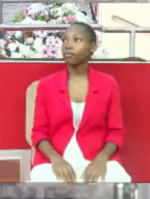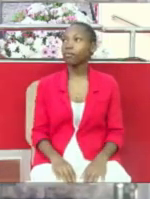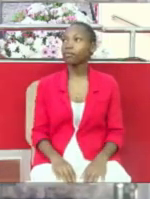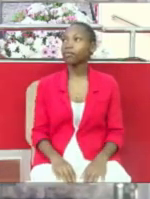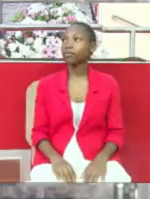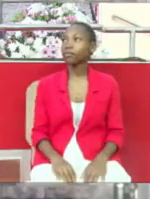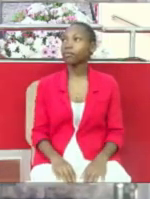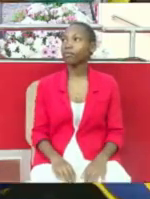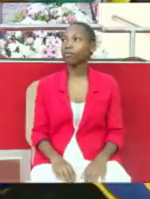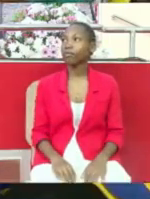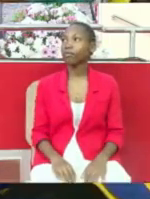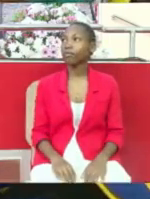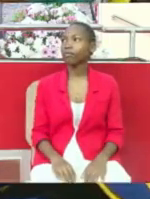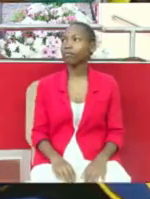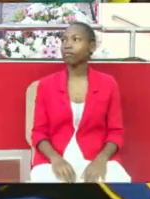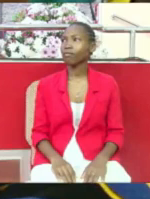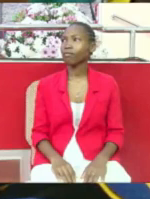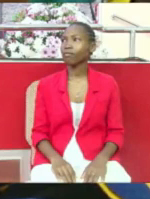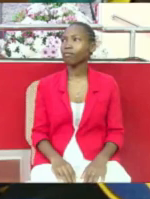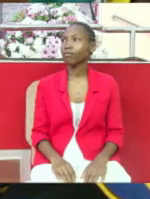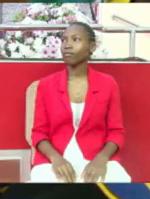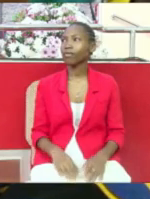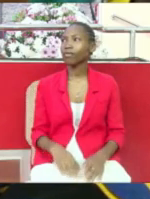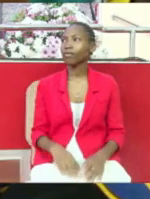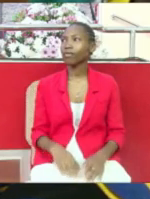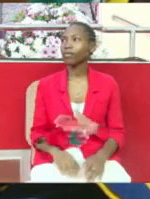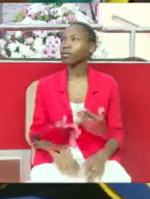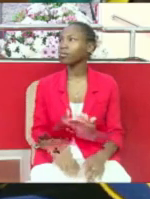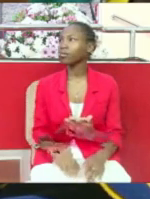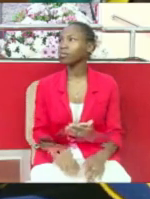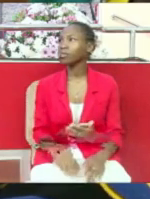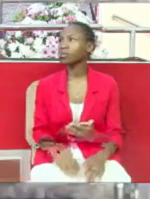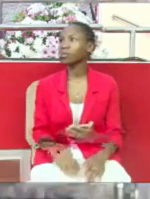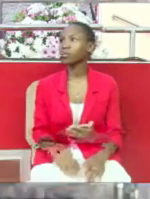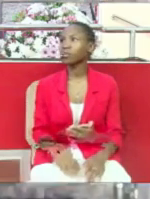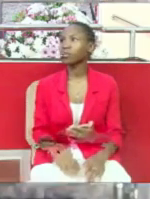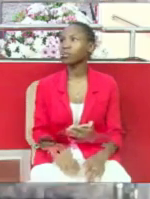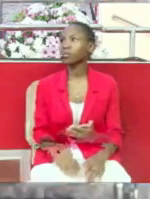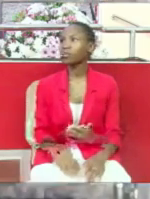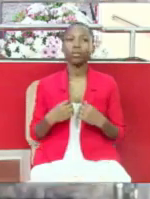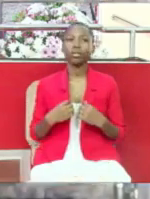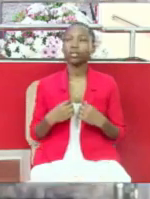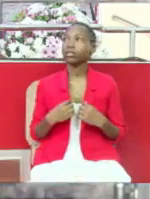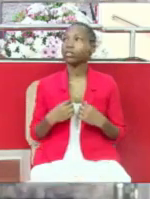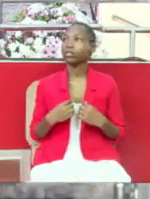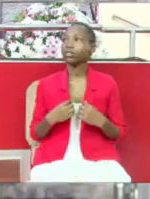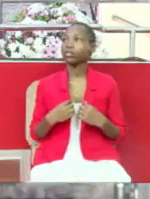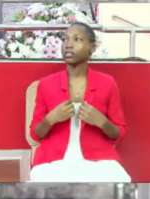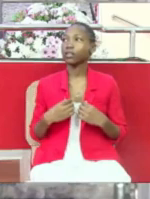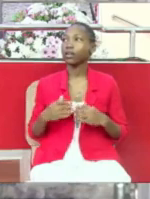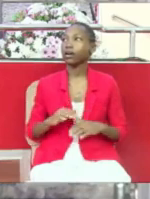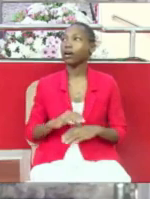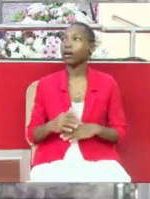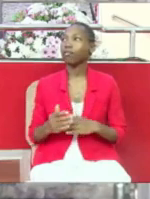bokodoro, moregeti, everything. Yani if you had it, ukiwa nayo, ilikuwa ni cloak inafunika vizuri. Kwa hivyo wewe kazi